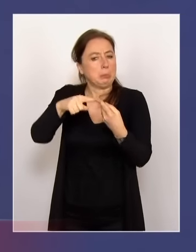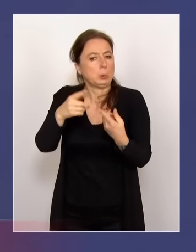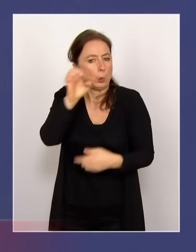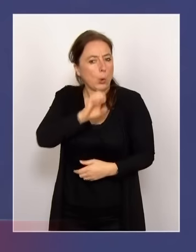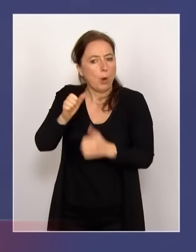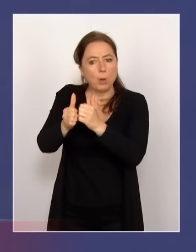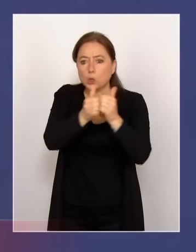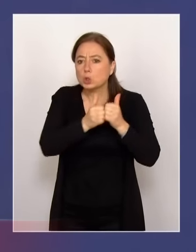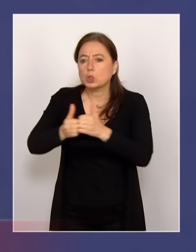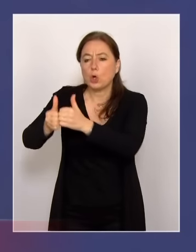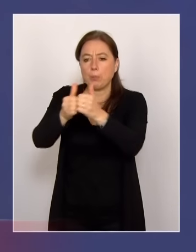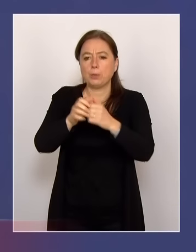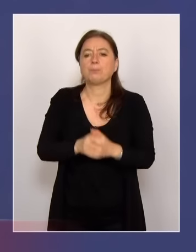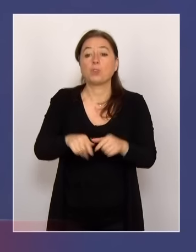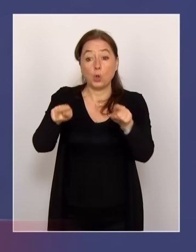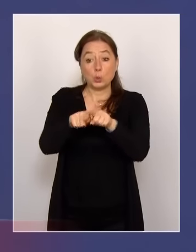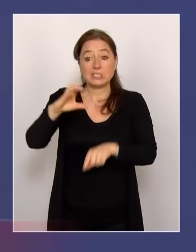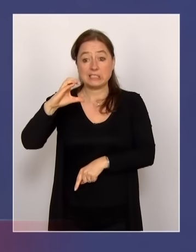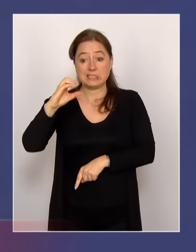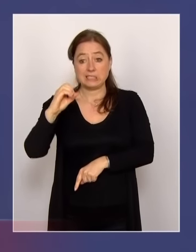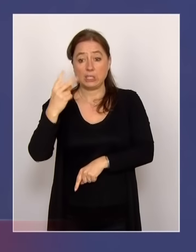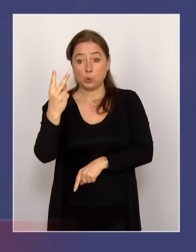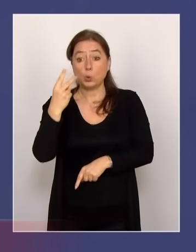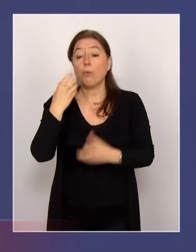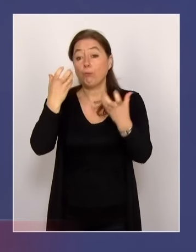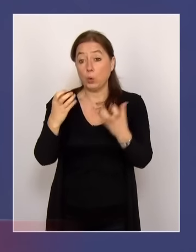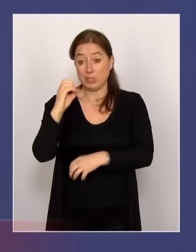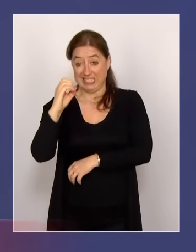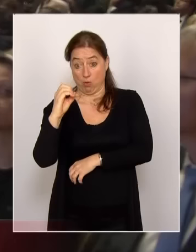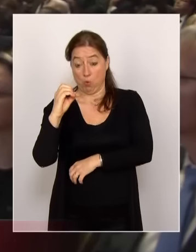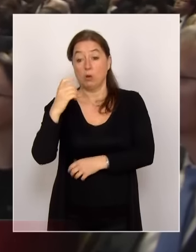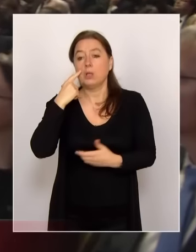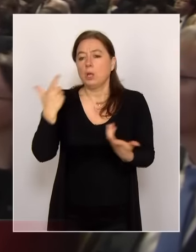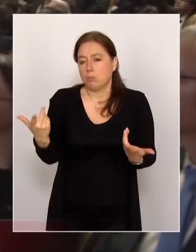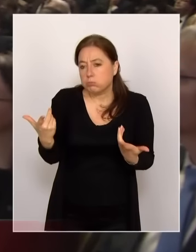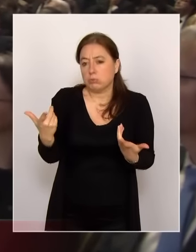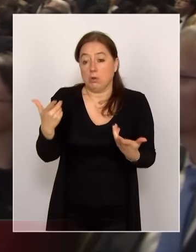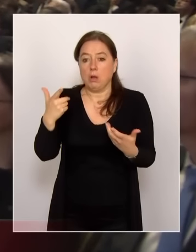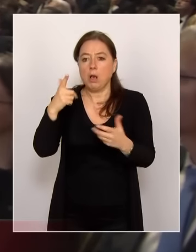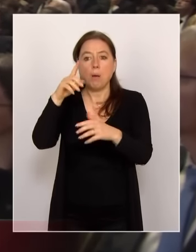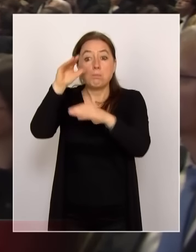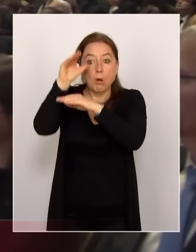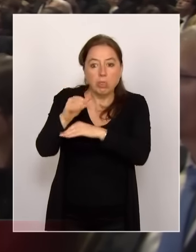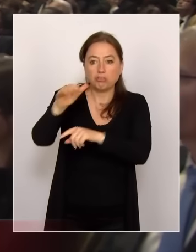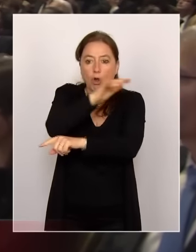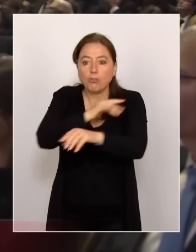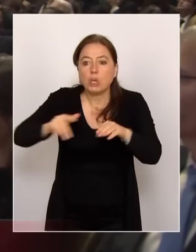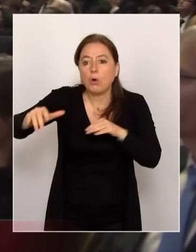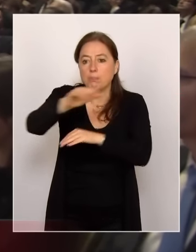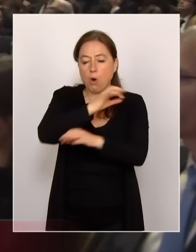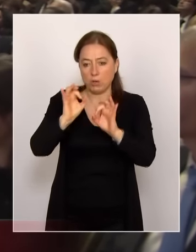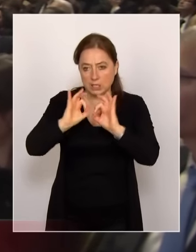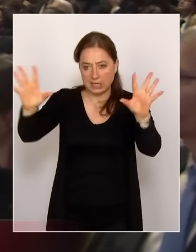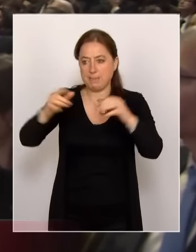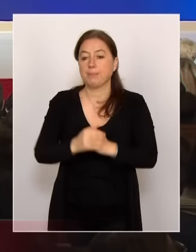européenne. On veut décarboner nos économies et répondre aux défis de la biodiversité et du climat. On veut